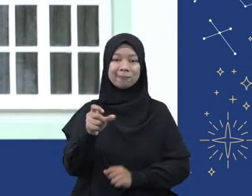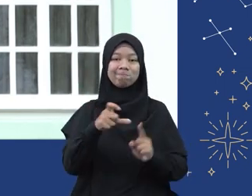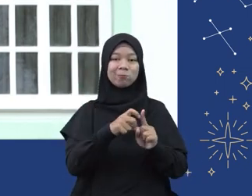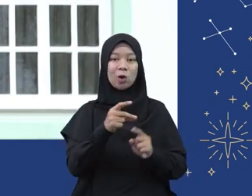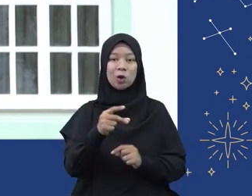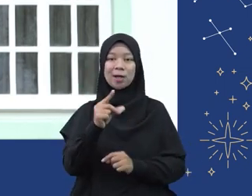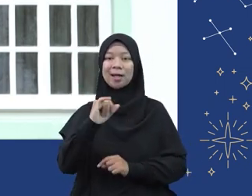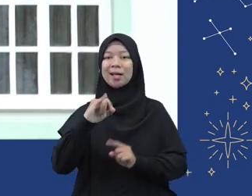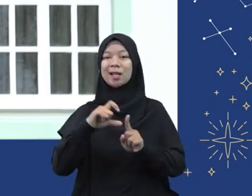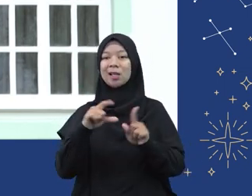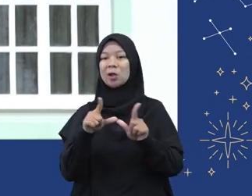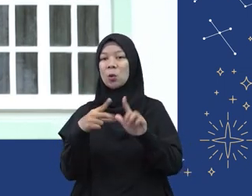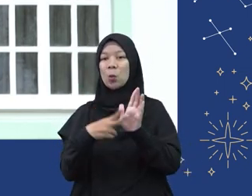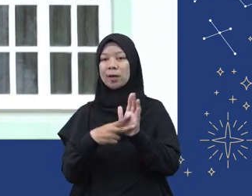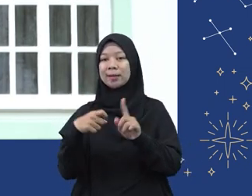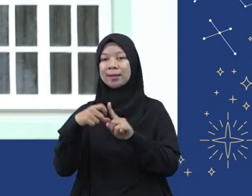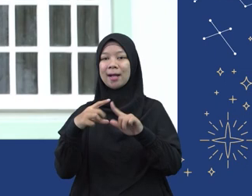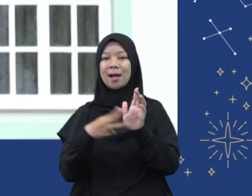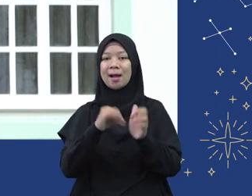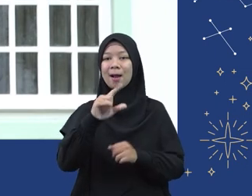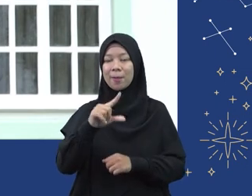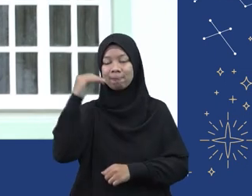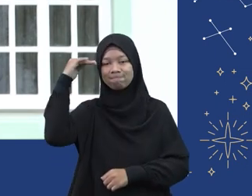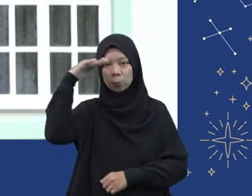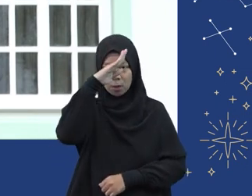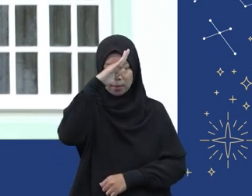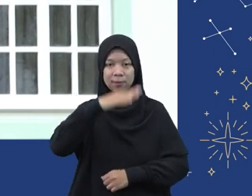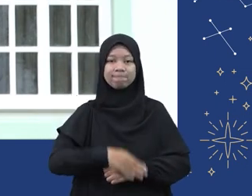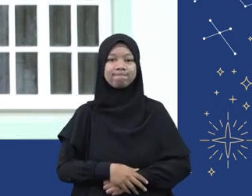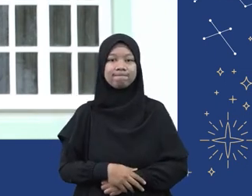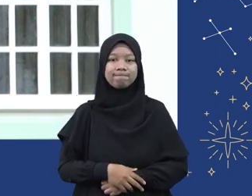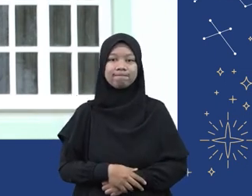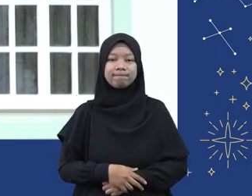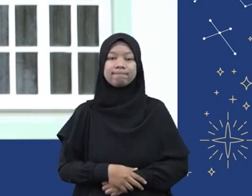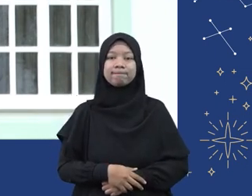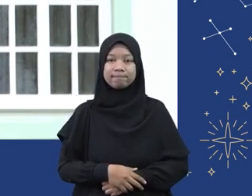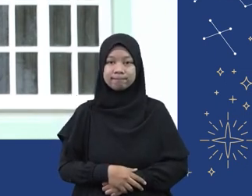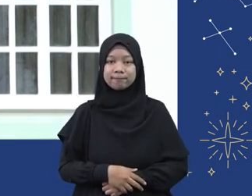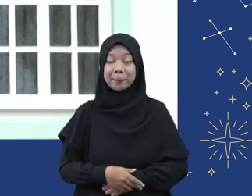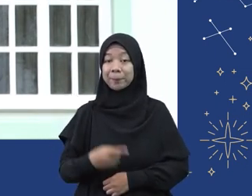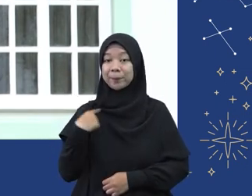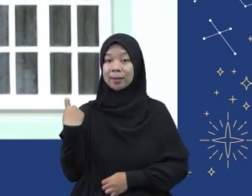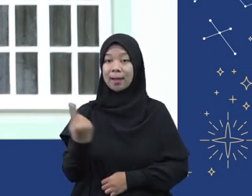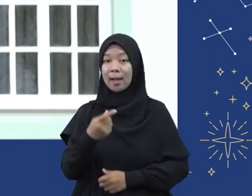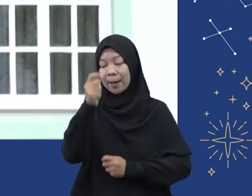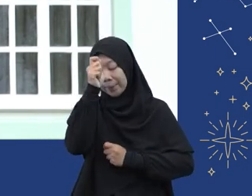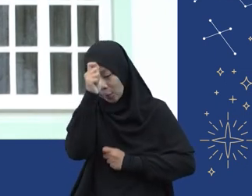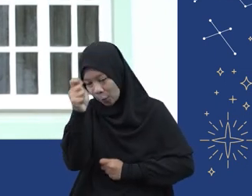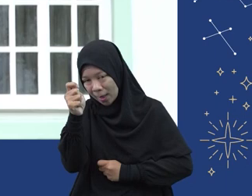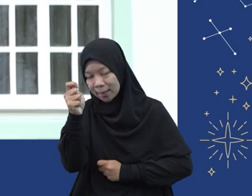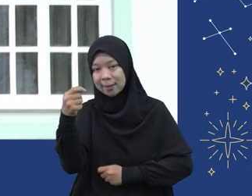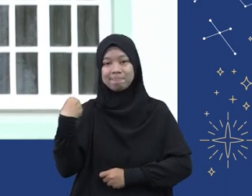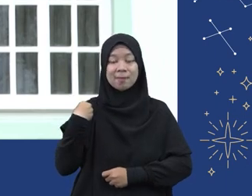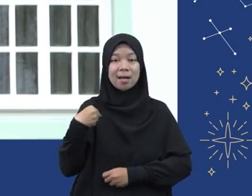Muhammad Ridwan Kamil STM Yudi beserta jajarannya yang kami hormati Menteri